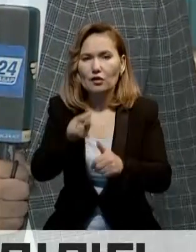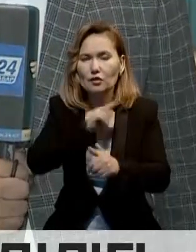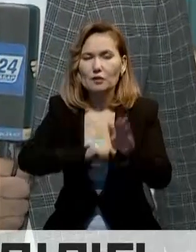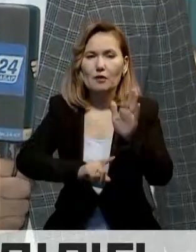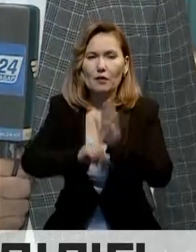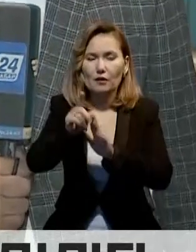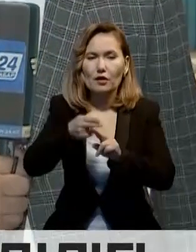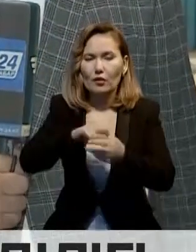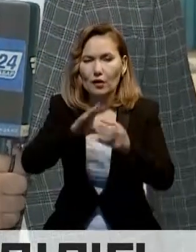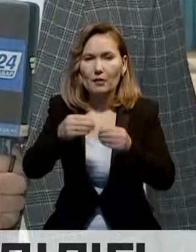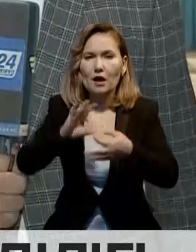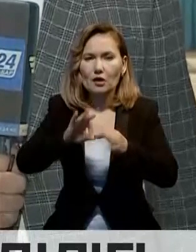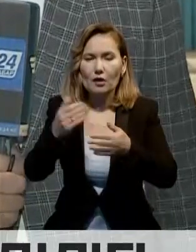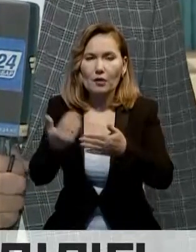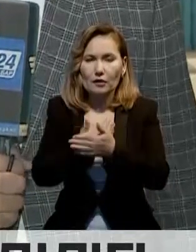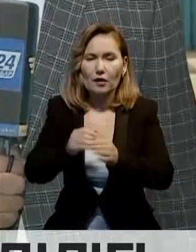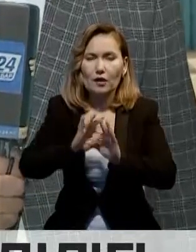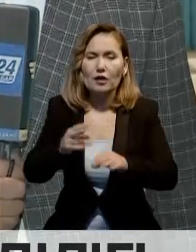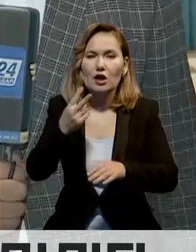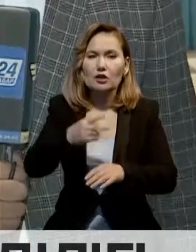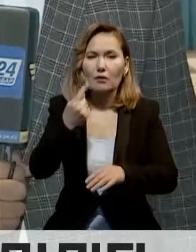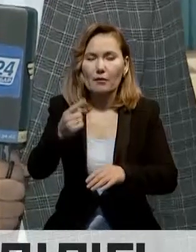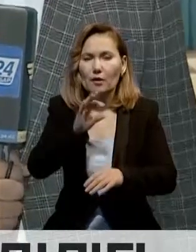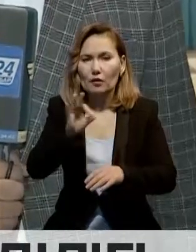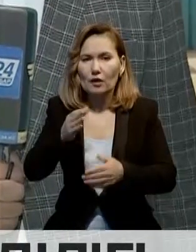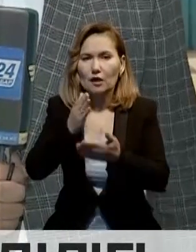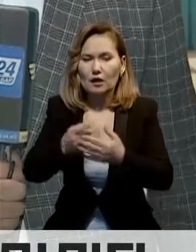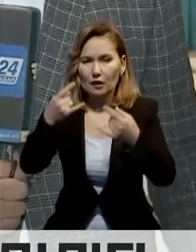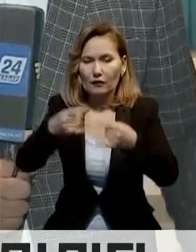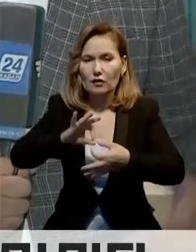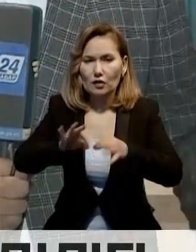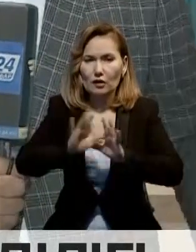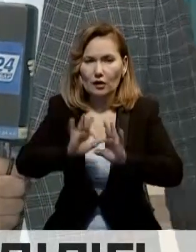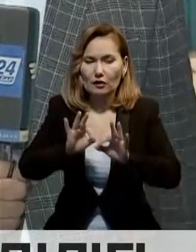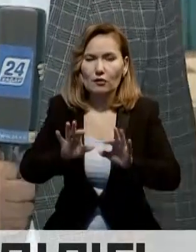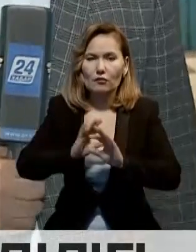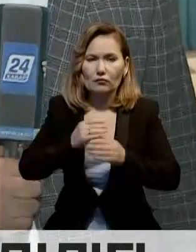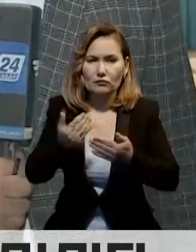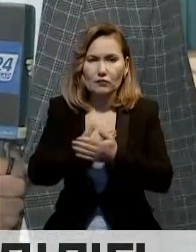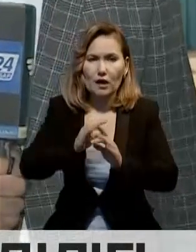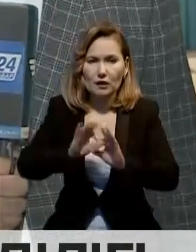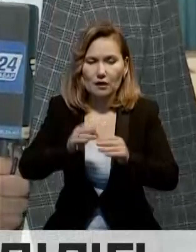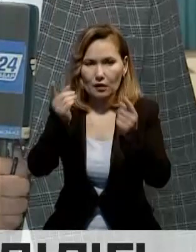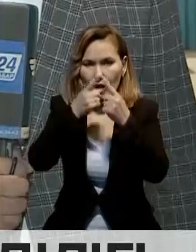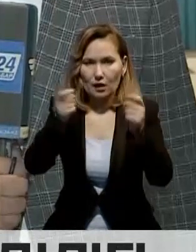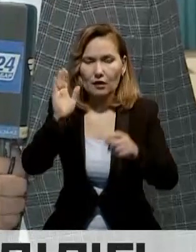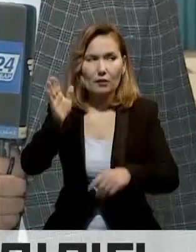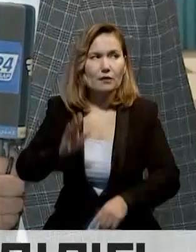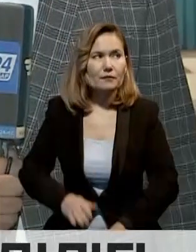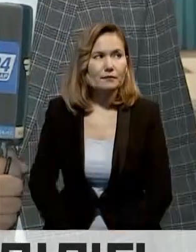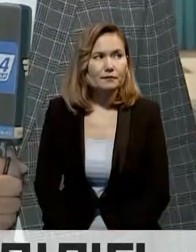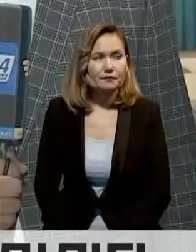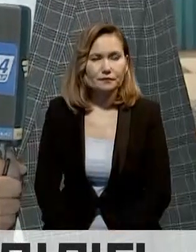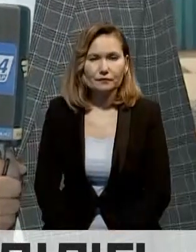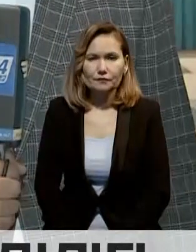басталады. Бұл туралы ақпаратты мен сағат 21:00-де тікелей эфирге шығып, тағы да толыққанды айтып беретін боламын. Жақсы, Дәуренбек, біз